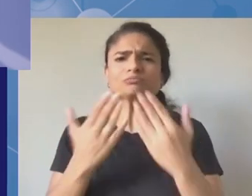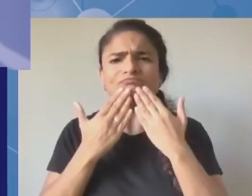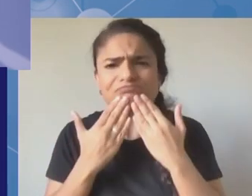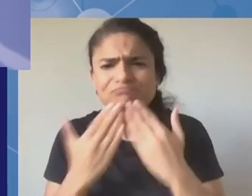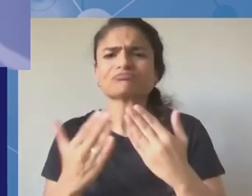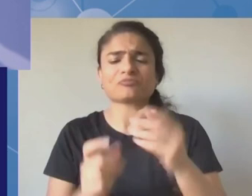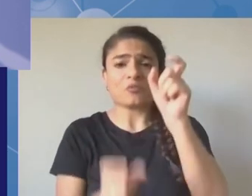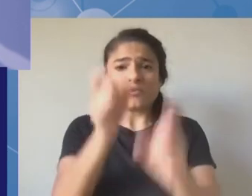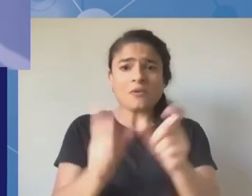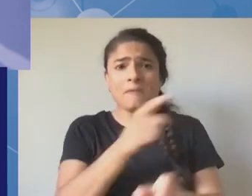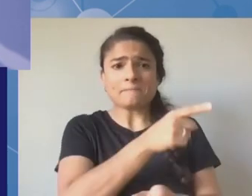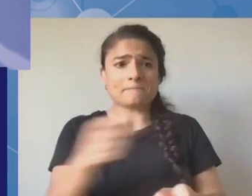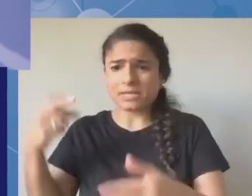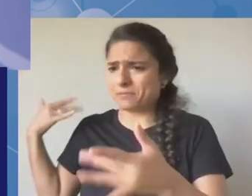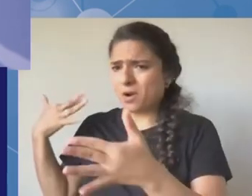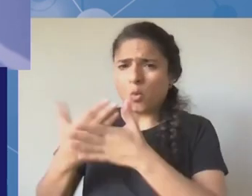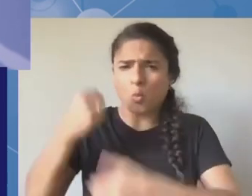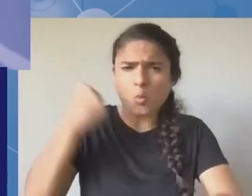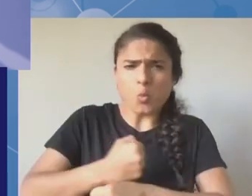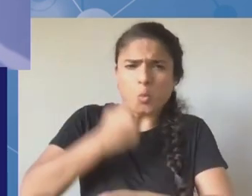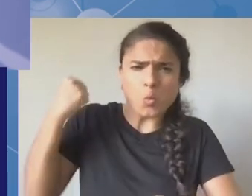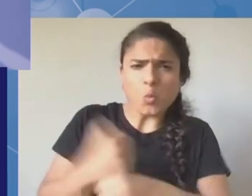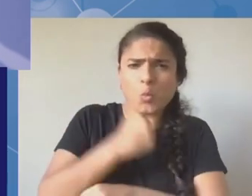مراسم الإغلاق وإنهاء.